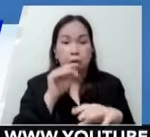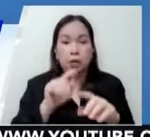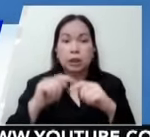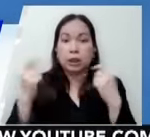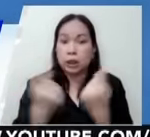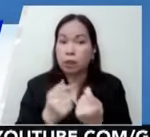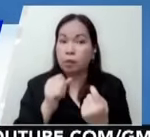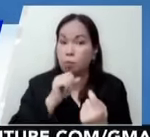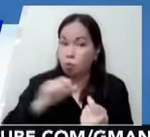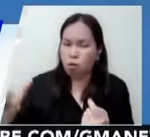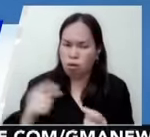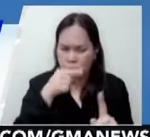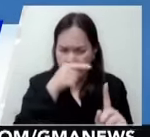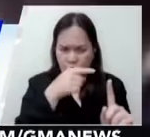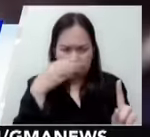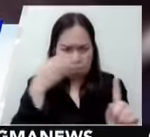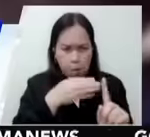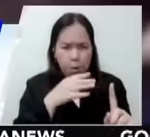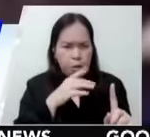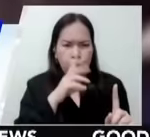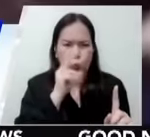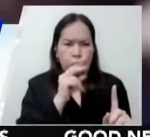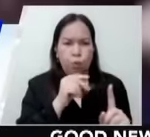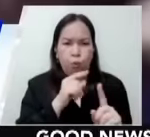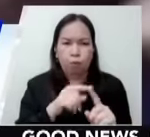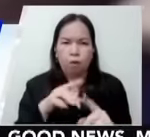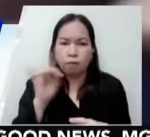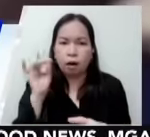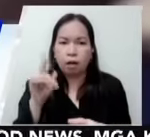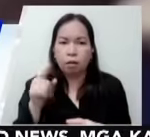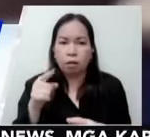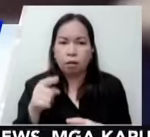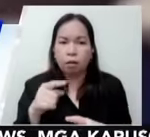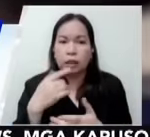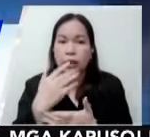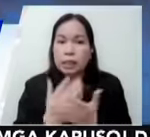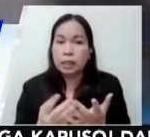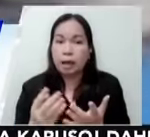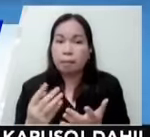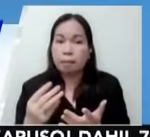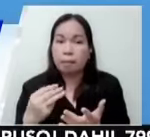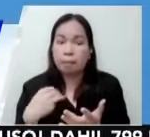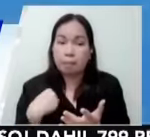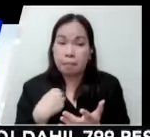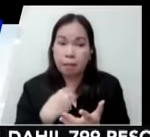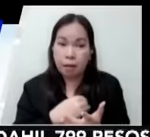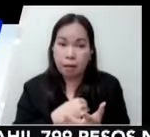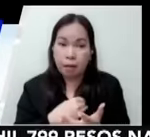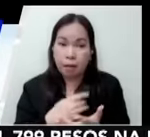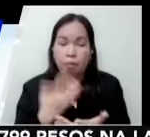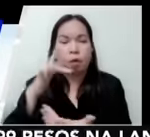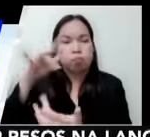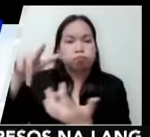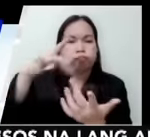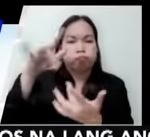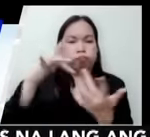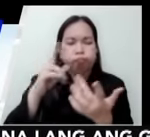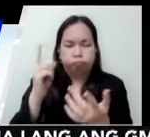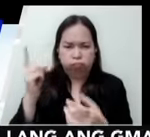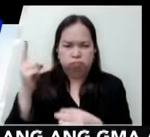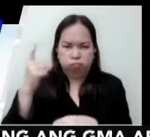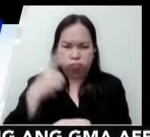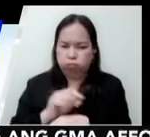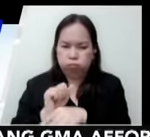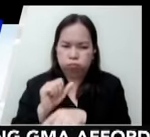Cindy nang madiskubre niyang may ilang miyembro ng team na nagbulakbol nung araw na yon. Wala rin daw